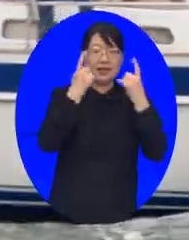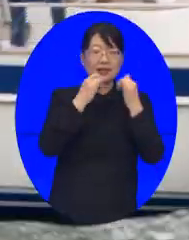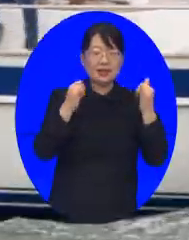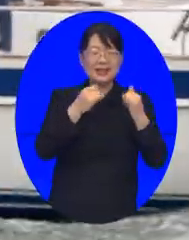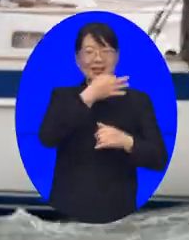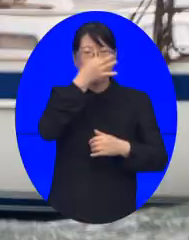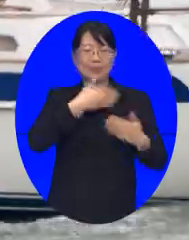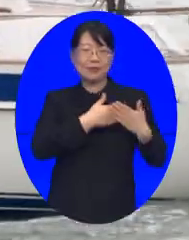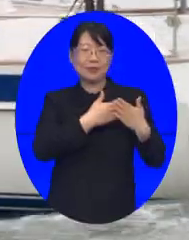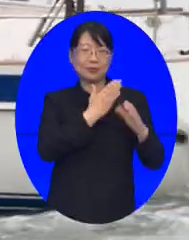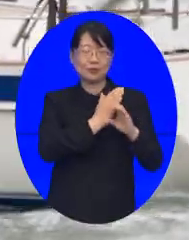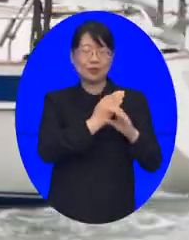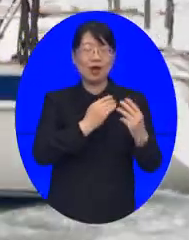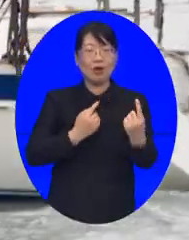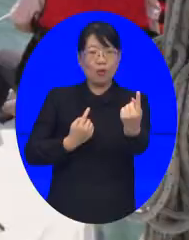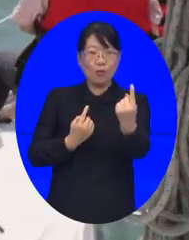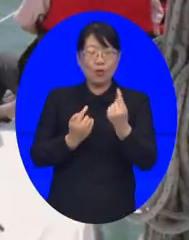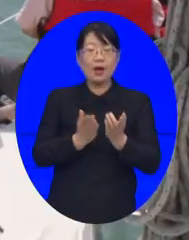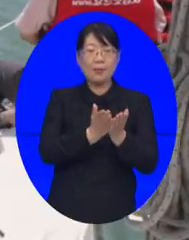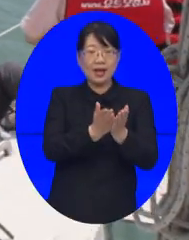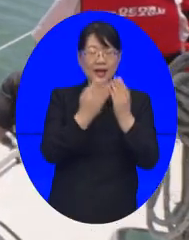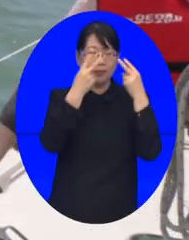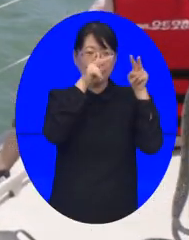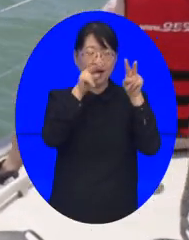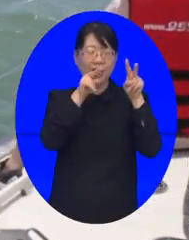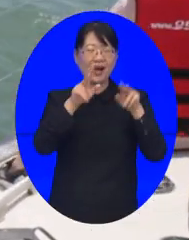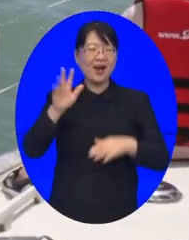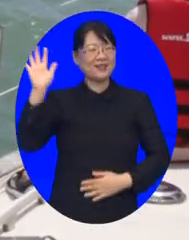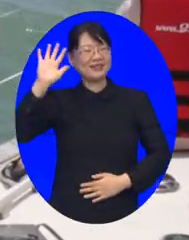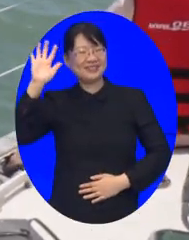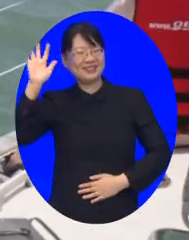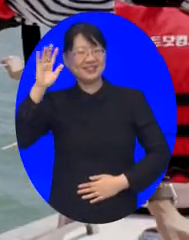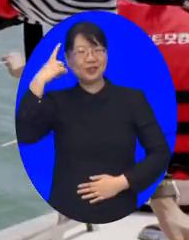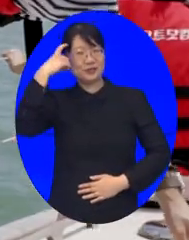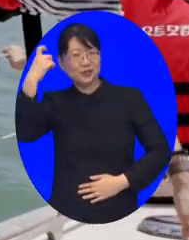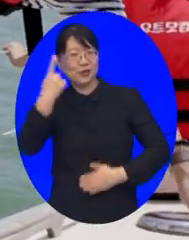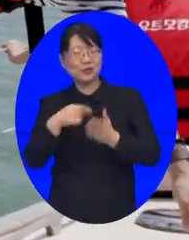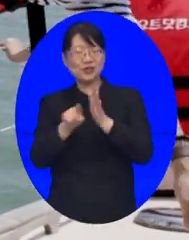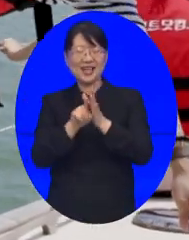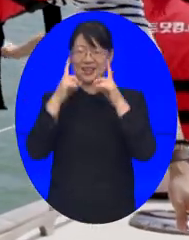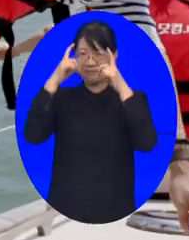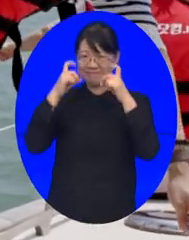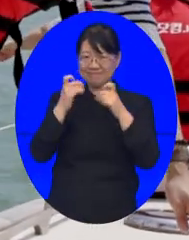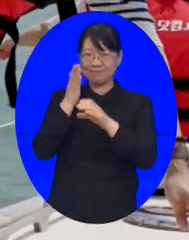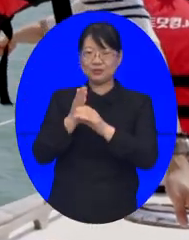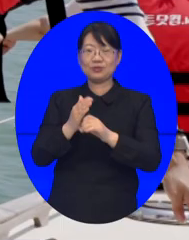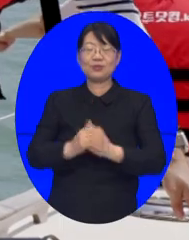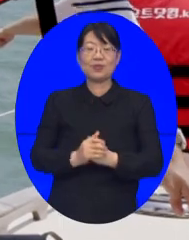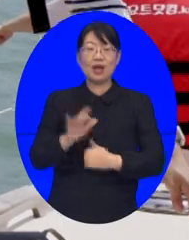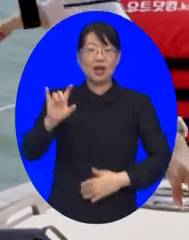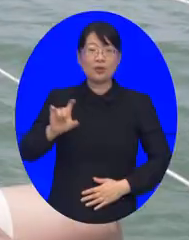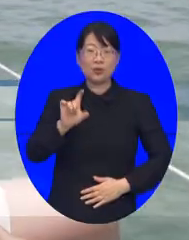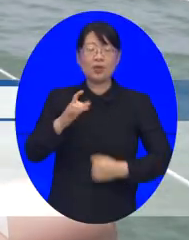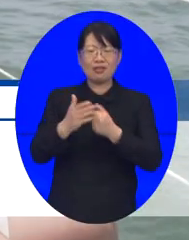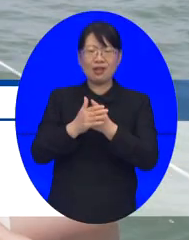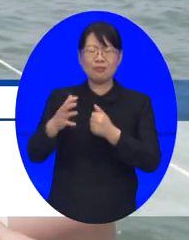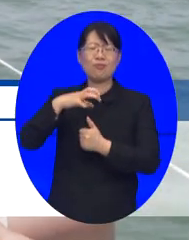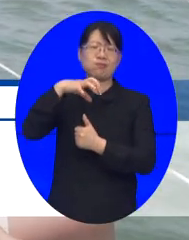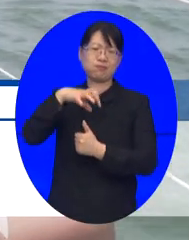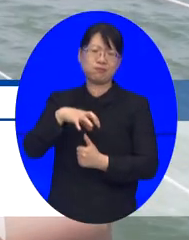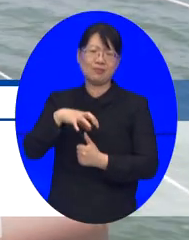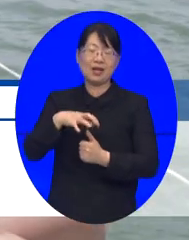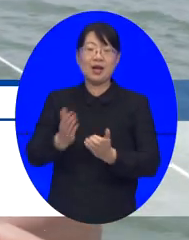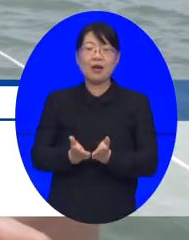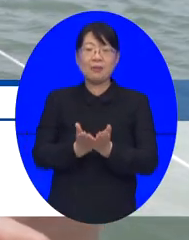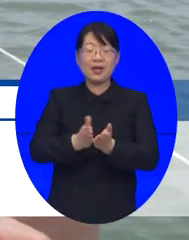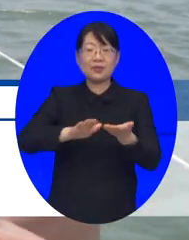들떴습니다. 마주오는 배를 바라보며 연신 손을 흔들고 추억을 남기기 위해 인증샷도 찍어봅니다. 코로나로